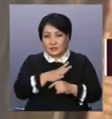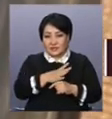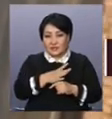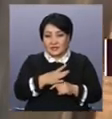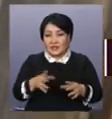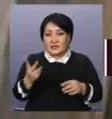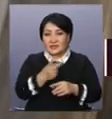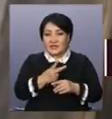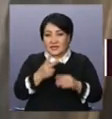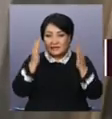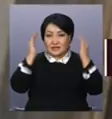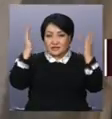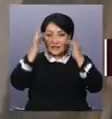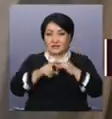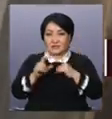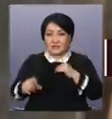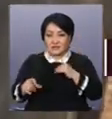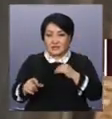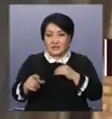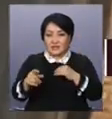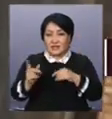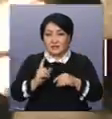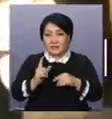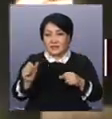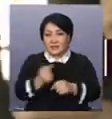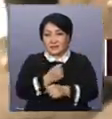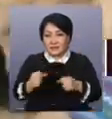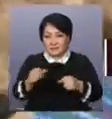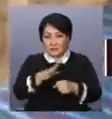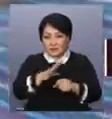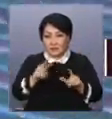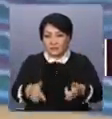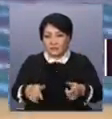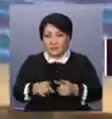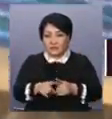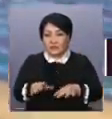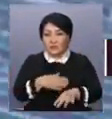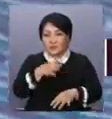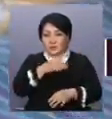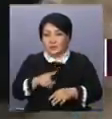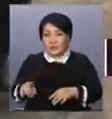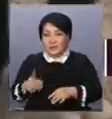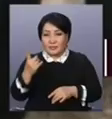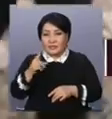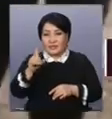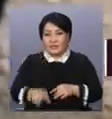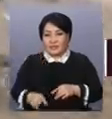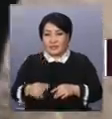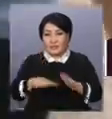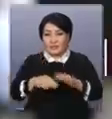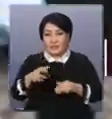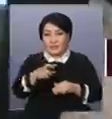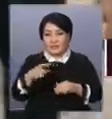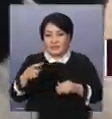азаматы сөзге келіспей артынша бір-біріне жұдырық сілтеген. Көп ұзамай трескендердің бірі қолына пышақ алып, екінші тәжікті